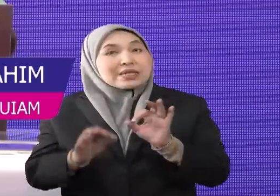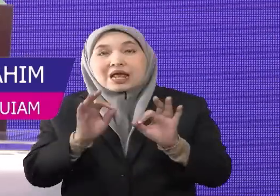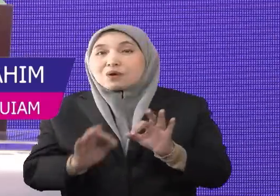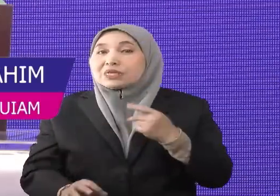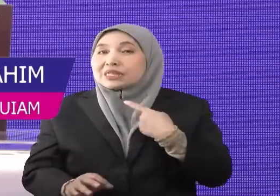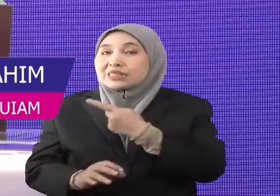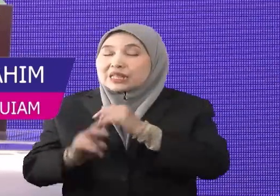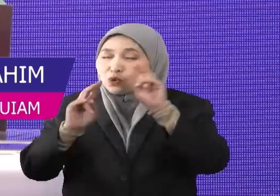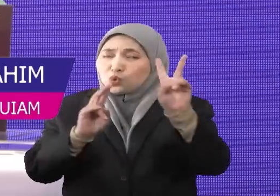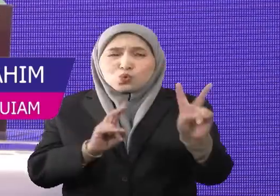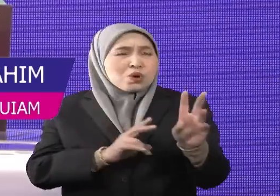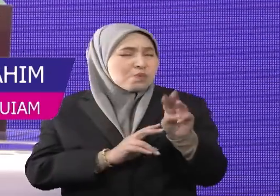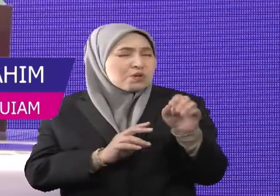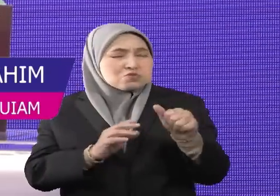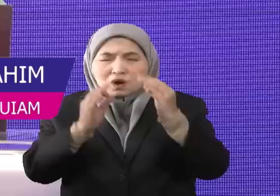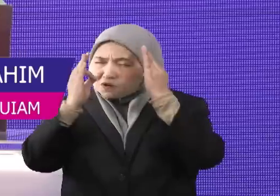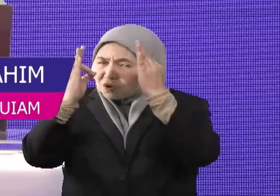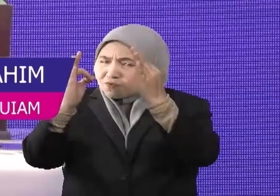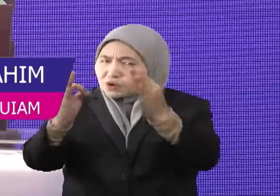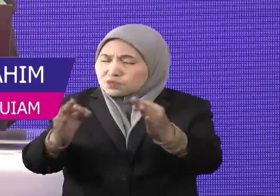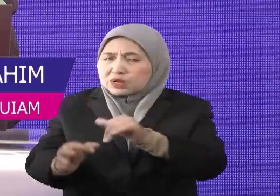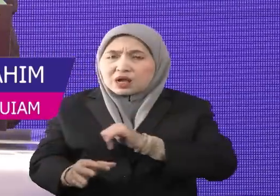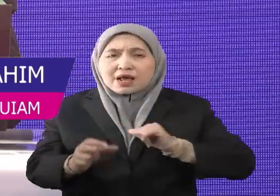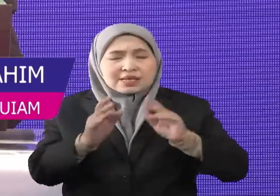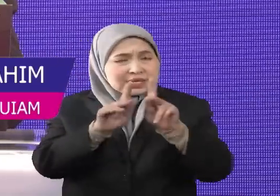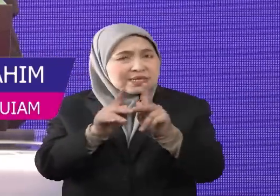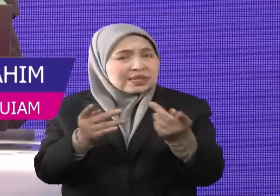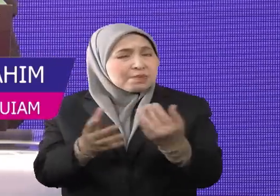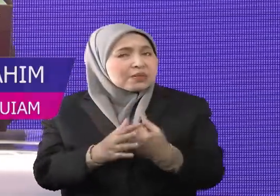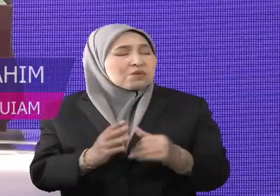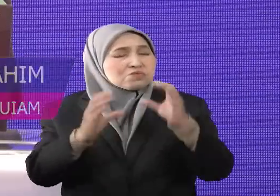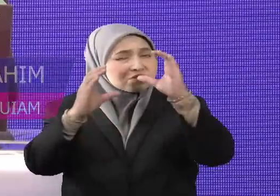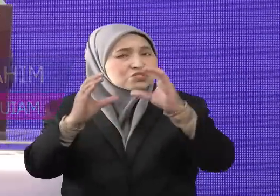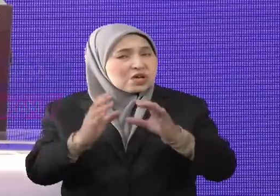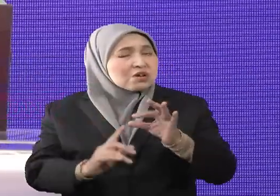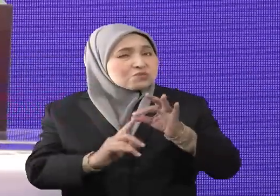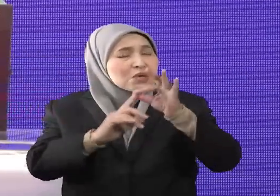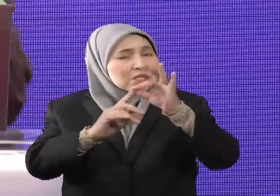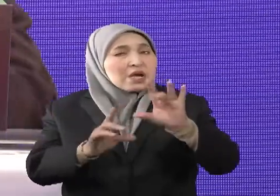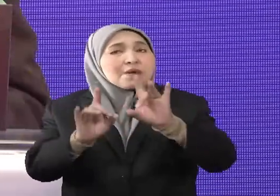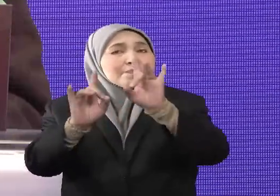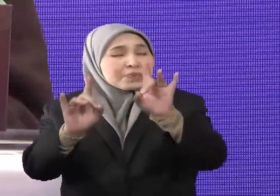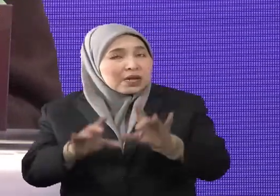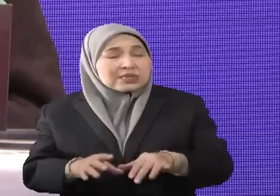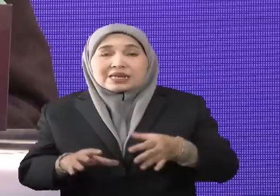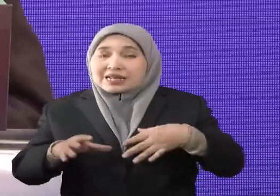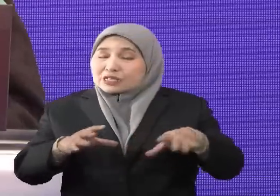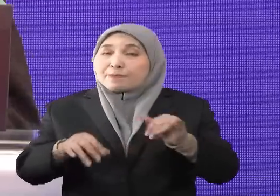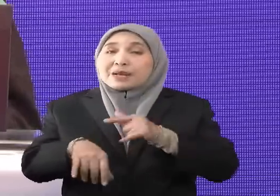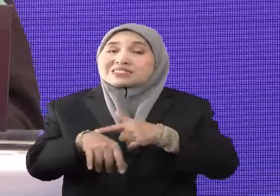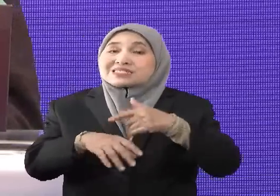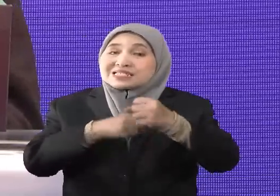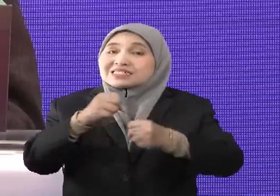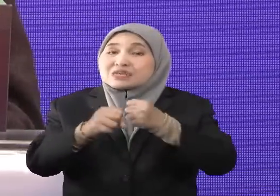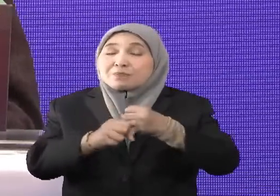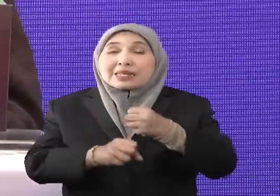muka surga ini memang fokus dia kepada ah cicak ataupun secara lebih spesifik yahudilah zaman Nabi dan